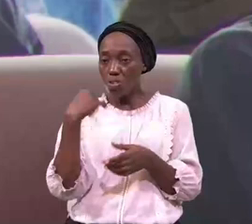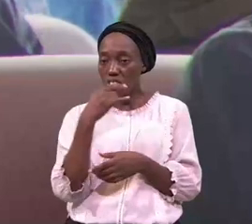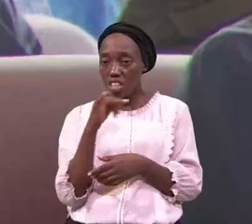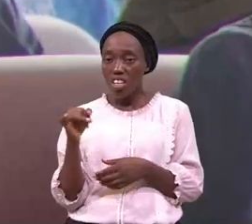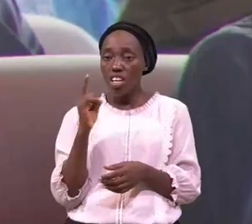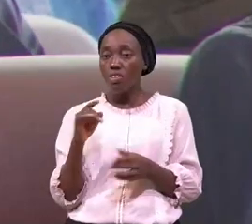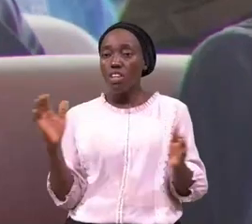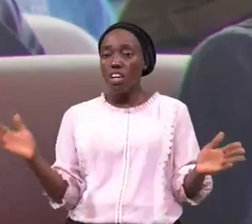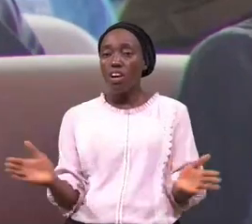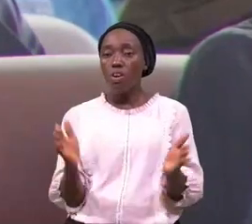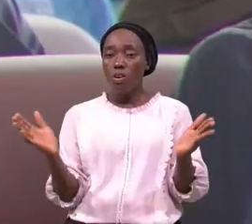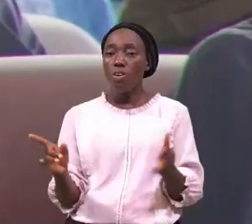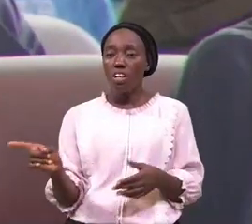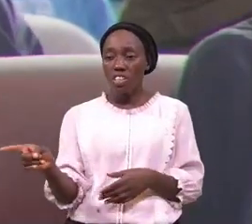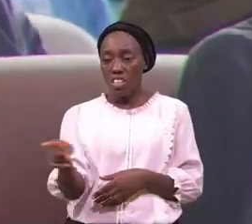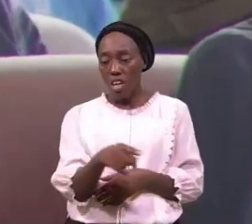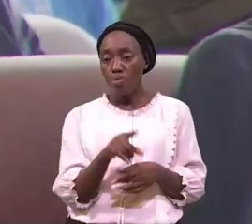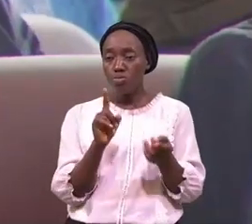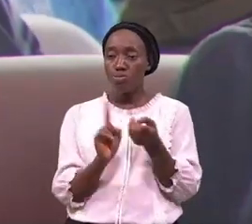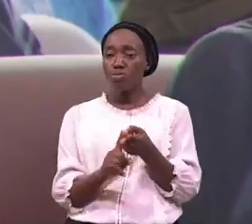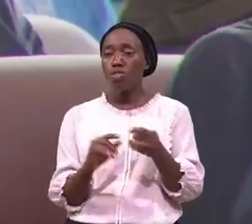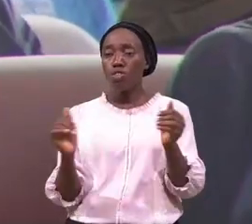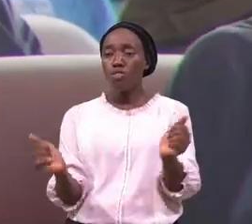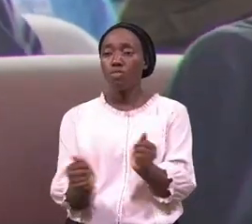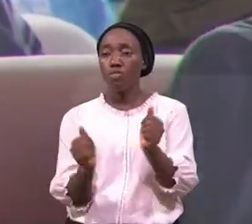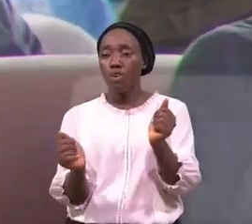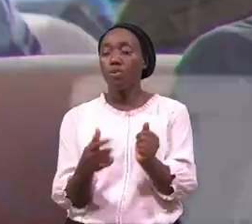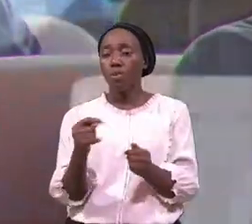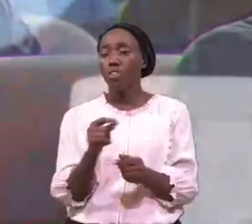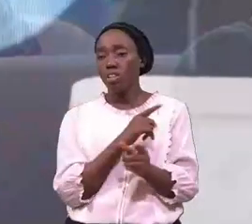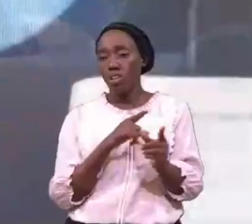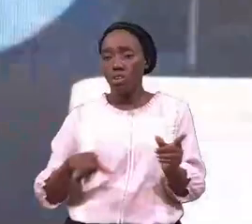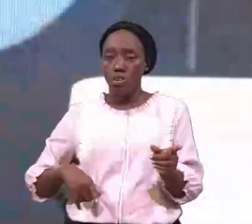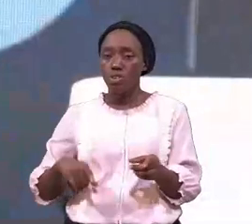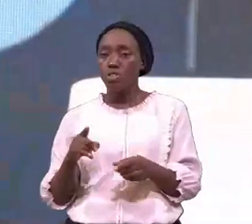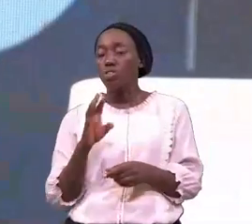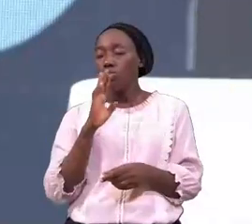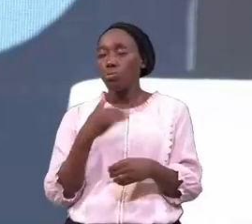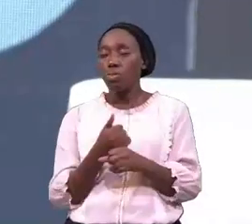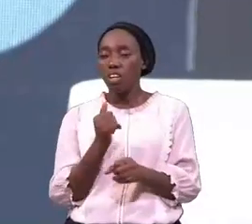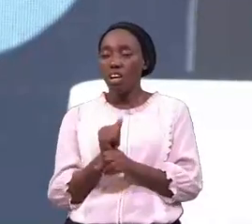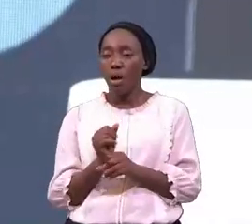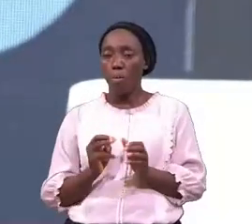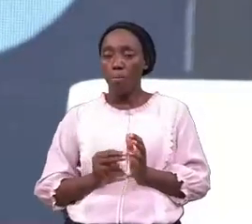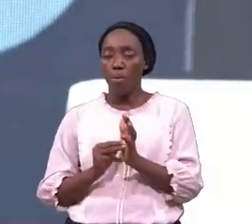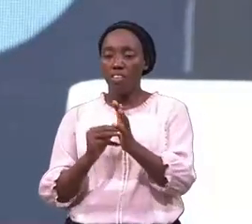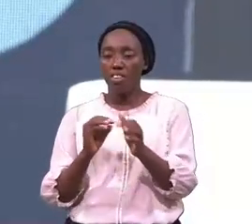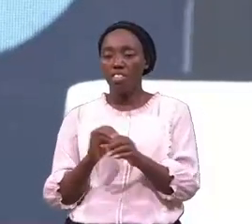Mais si tu les convaincs à suivre le Seigneur, tu te feras manifester dans leur conscience.